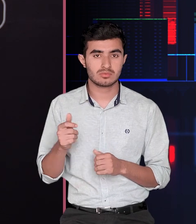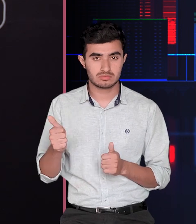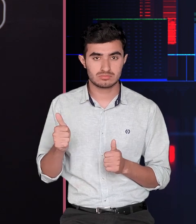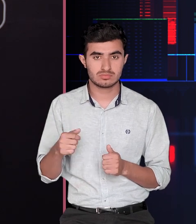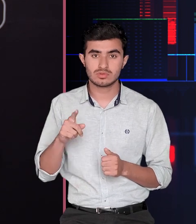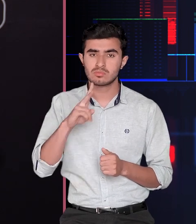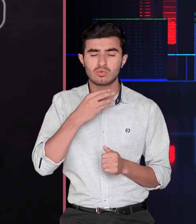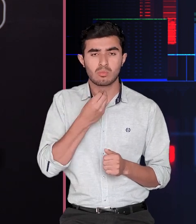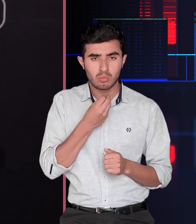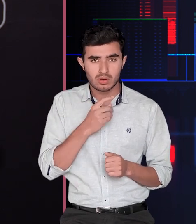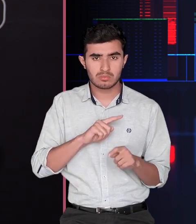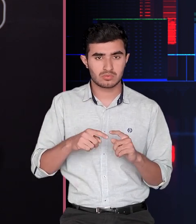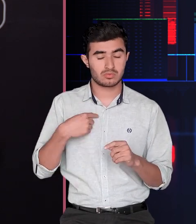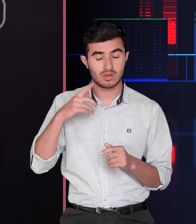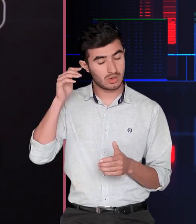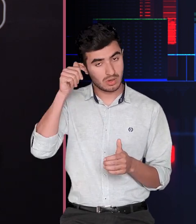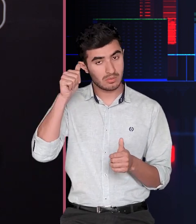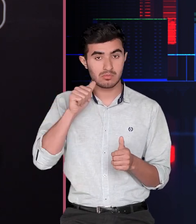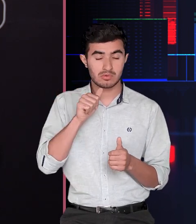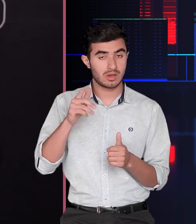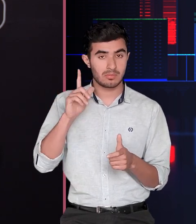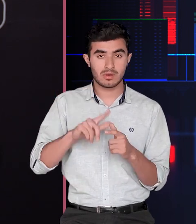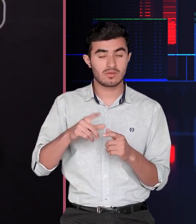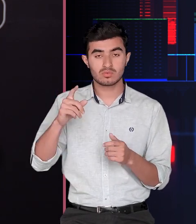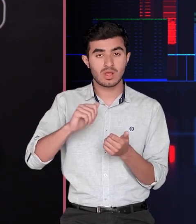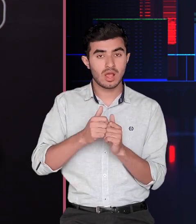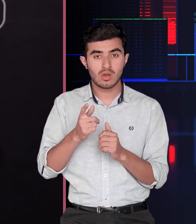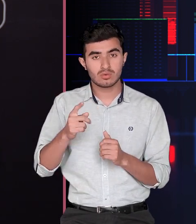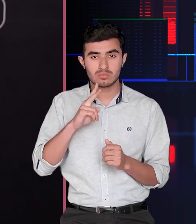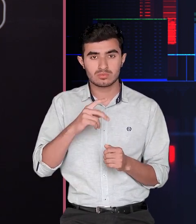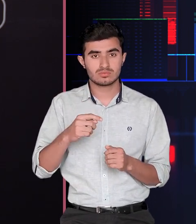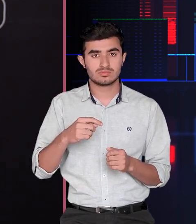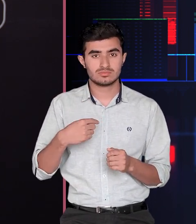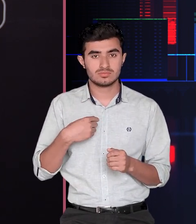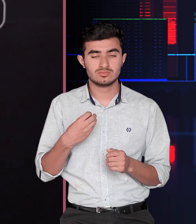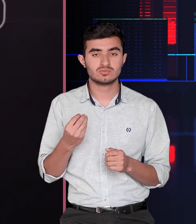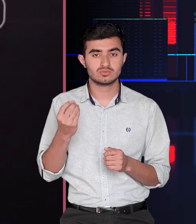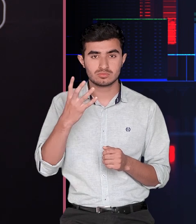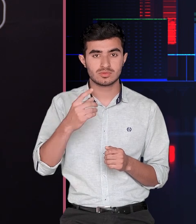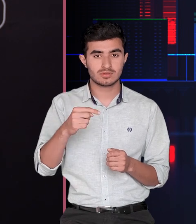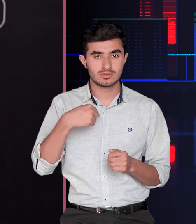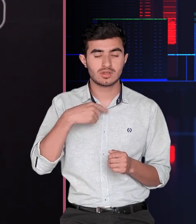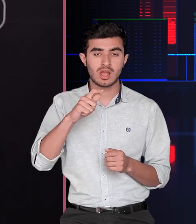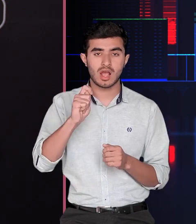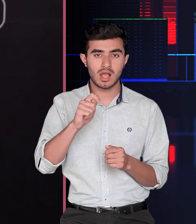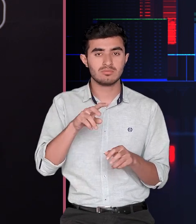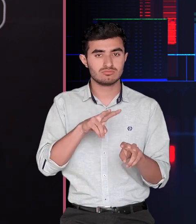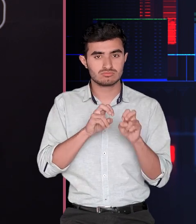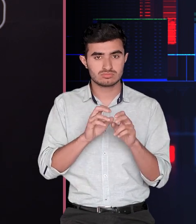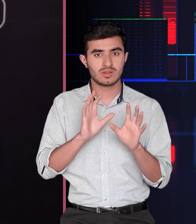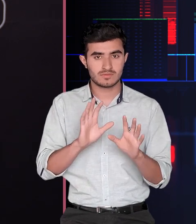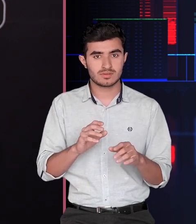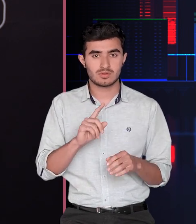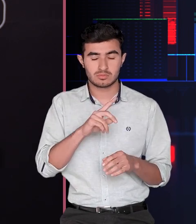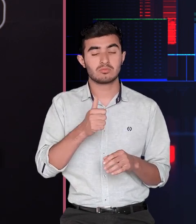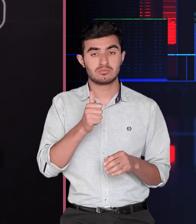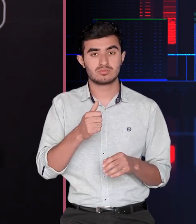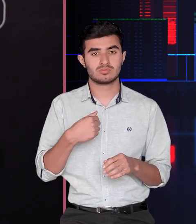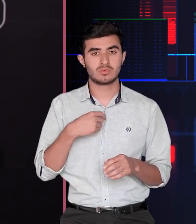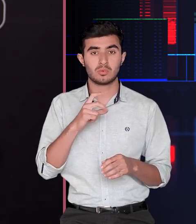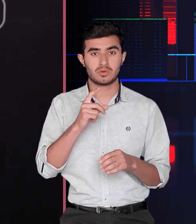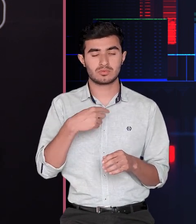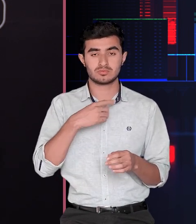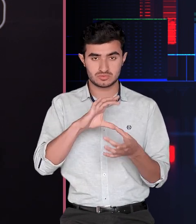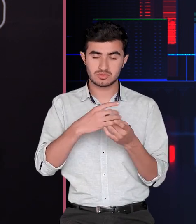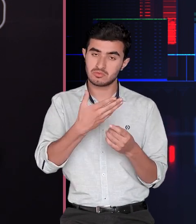आप, आई डोंट बिलीव यू कि आप करते हैं। तो उन्होंने कहा नहीं, मैं करता हूँ। तो मैंने कहा कि आप कहाँ करते हैं? तो उन्होंने कहा जी मैं रेंजर्स हेड क्वार्टर। आई सेड कि मैं आता